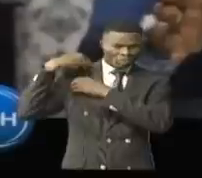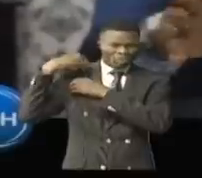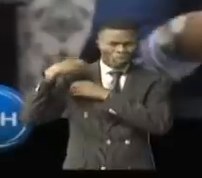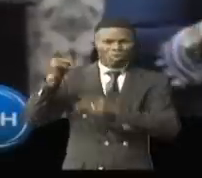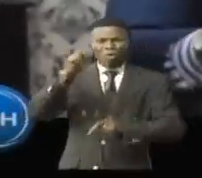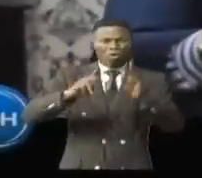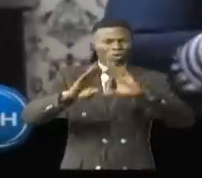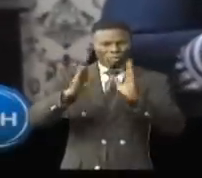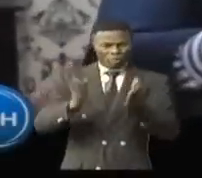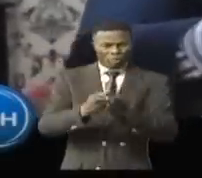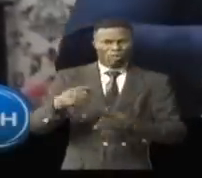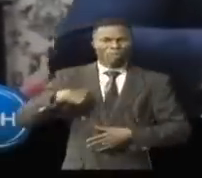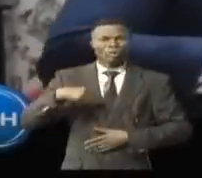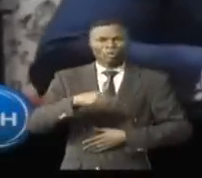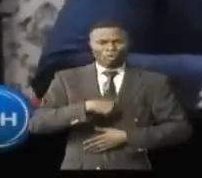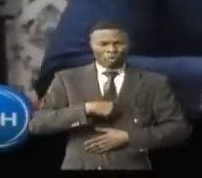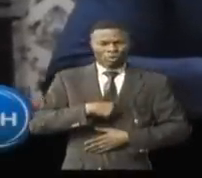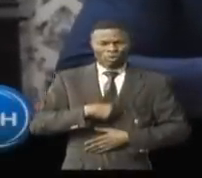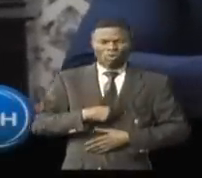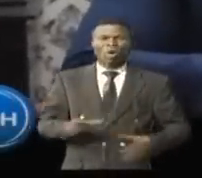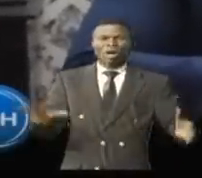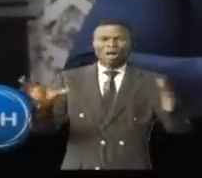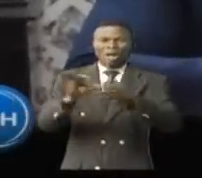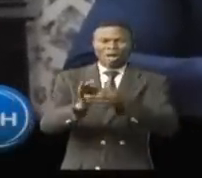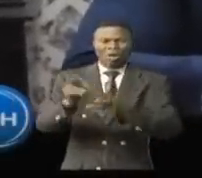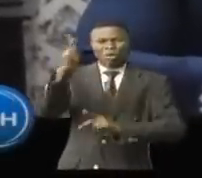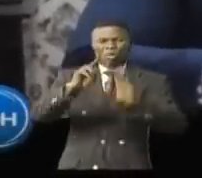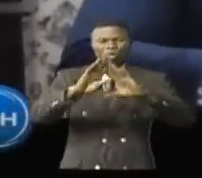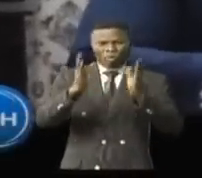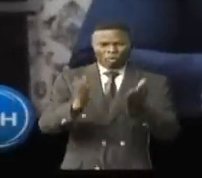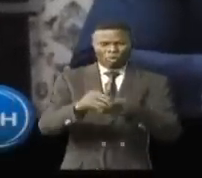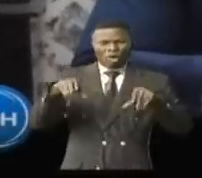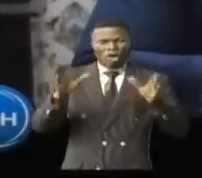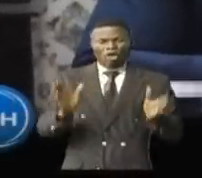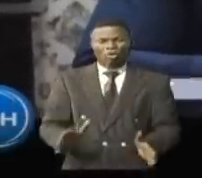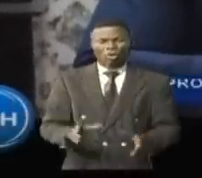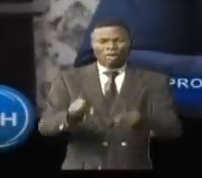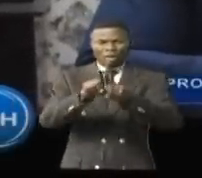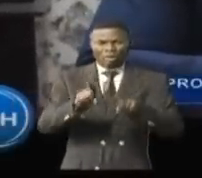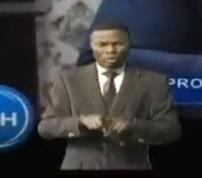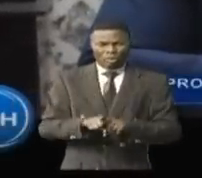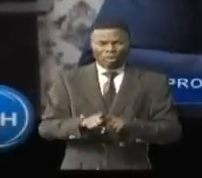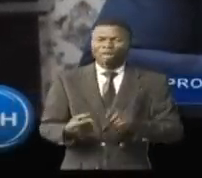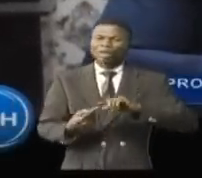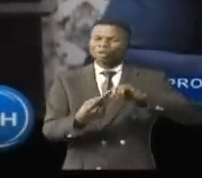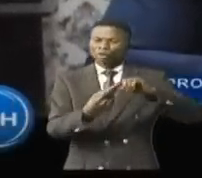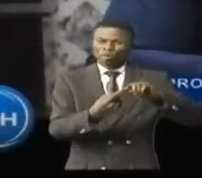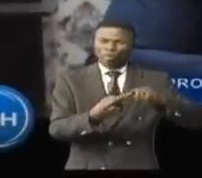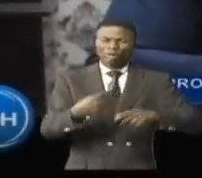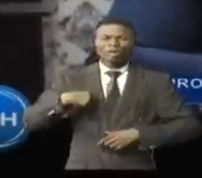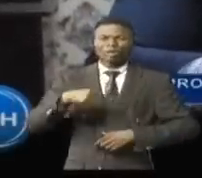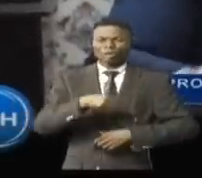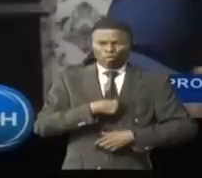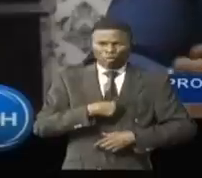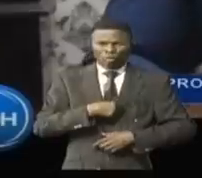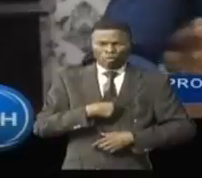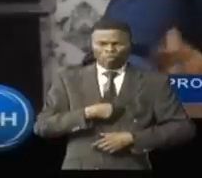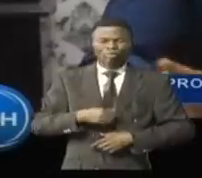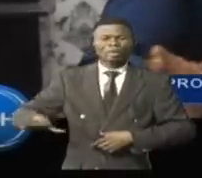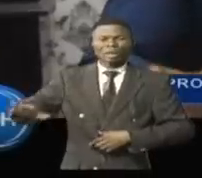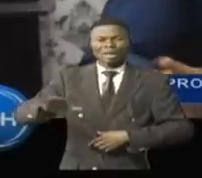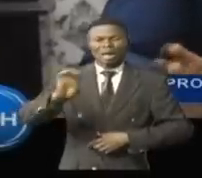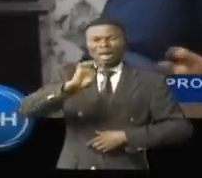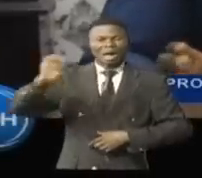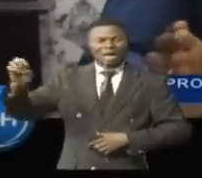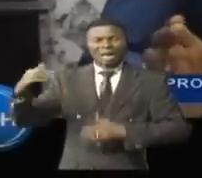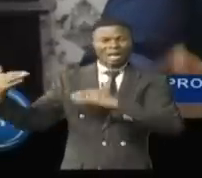population. Nous sommes de cœur avec la population congolaise en général, et particulièrement celle de l'est du pays qui sont